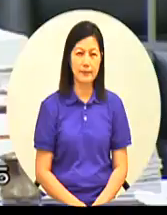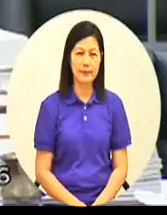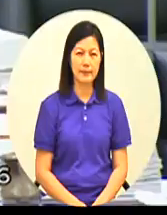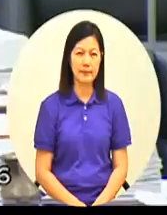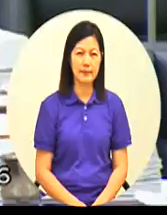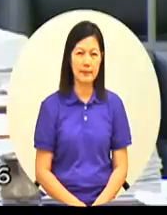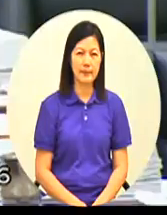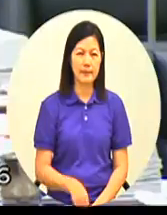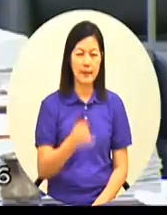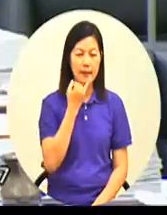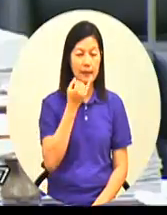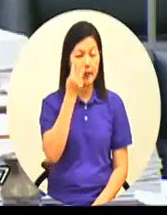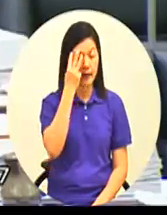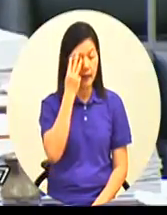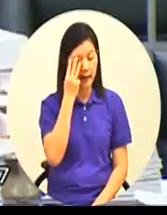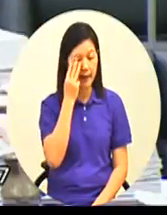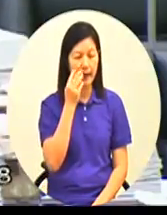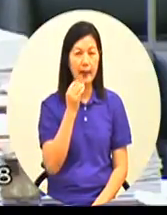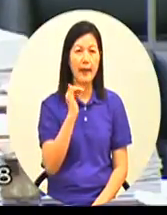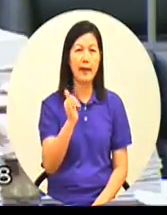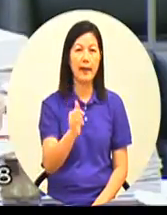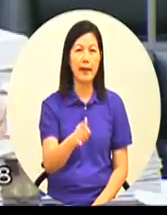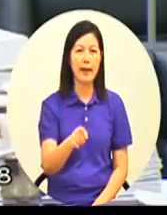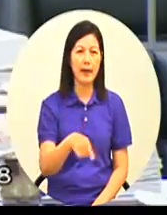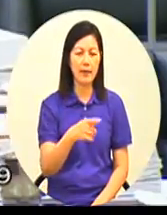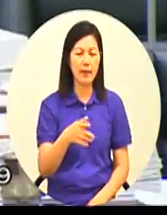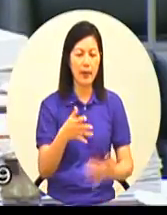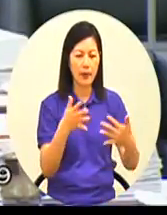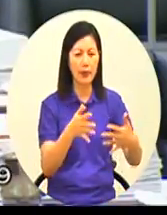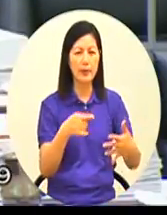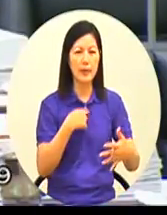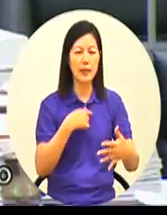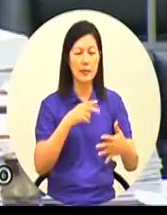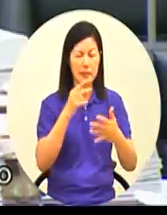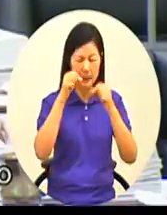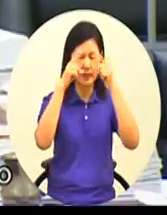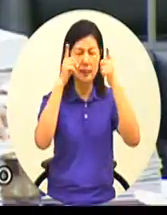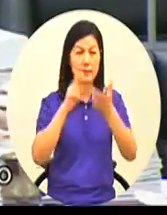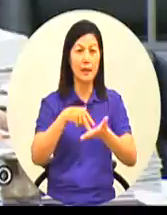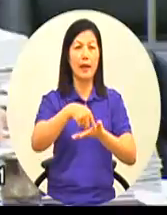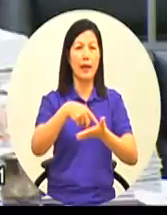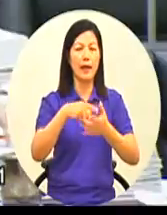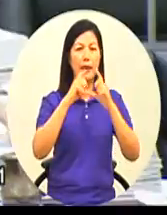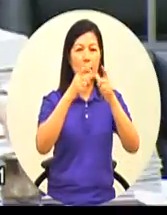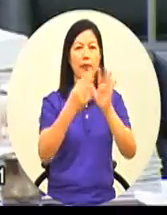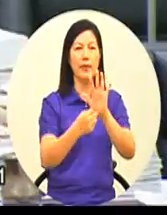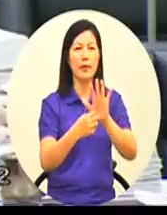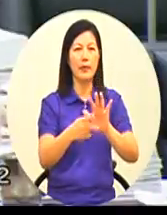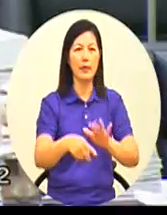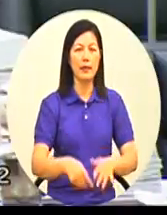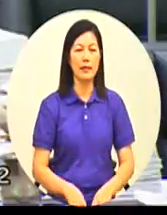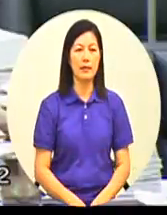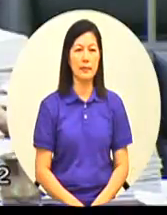你们可以打瞌睡没有关系啊，反正没问到你们，问到你们你就跳起来回答就好了，这算你们有本事嘛。